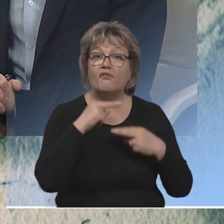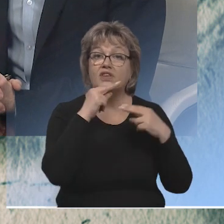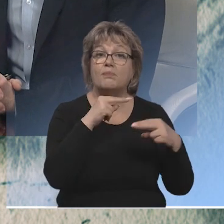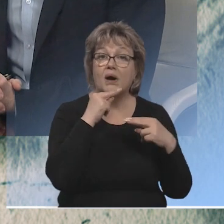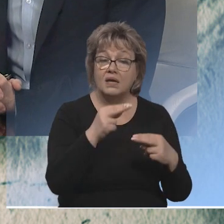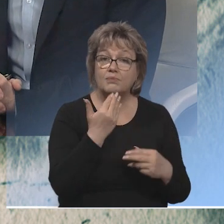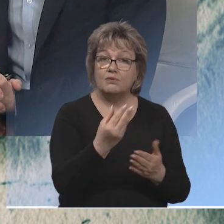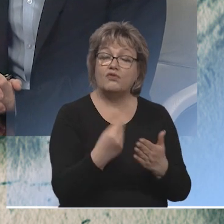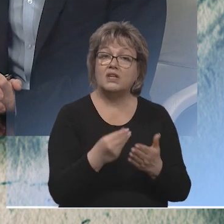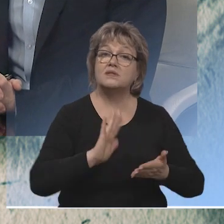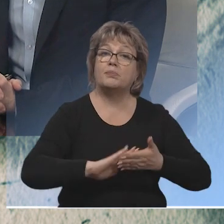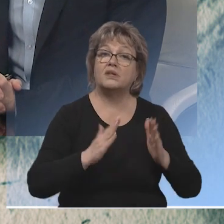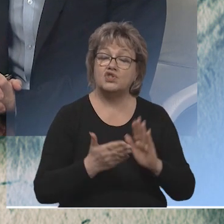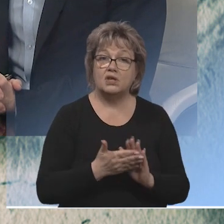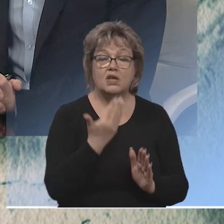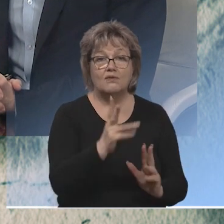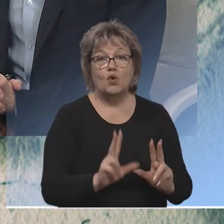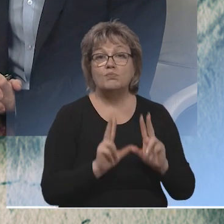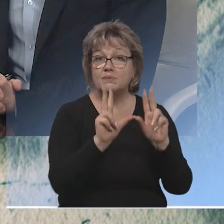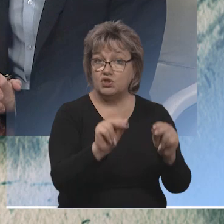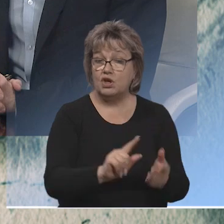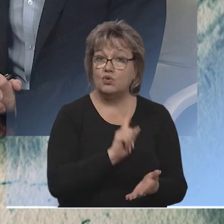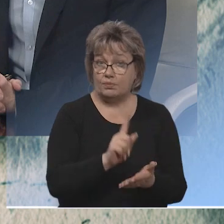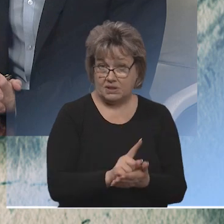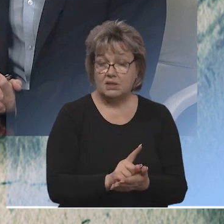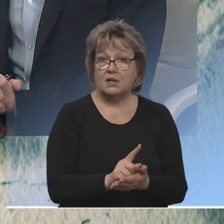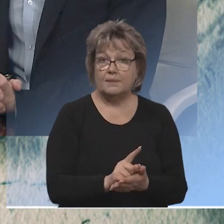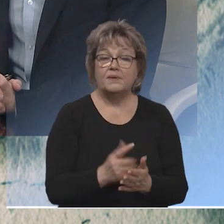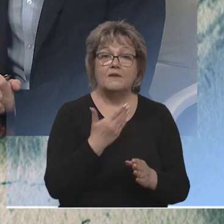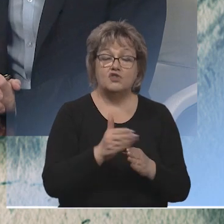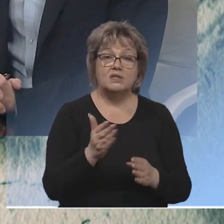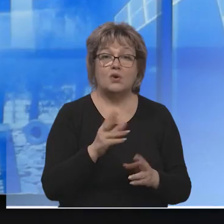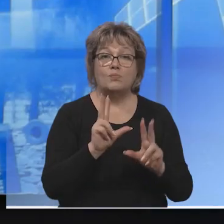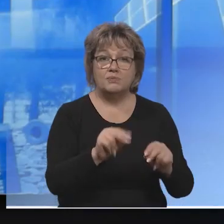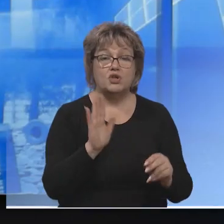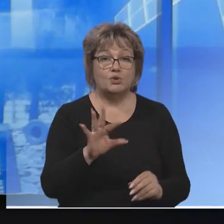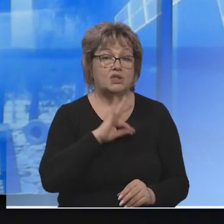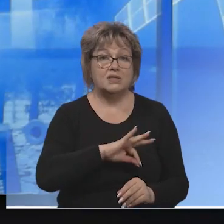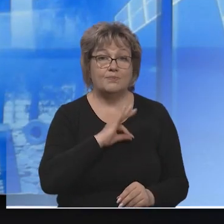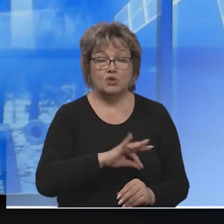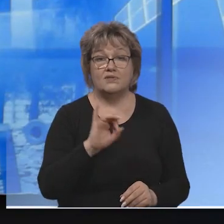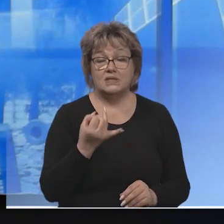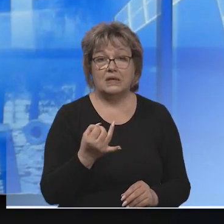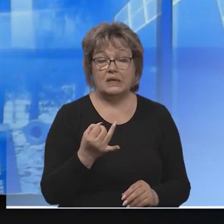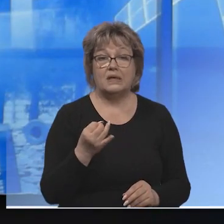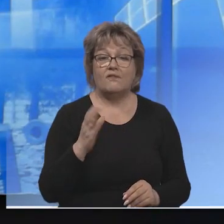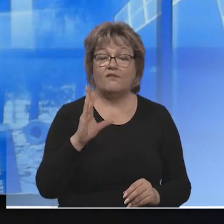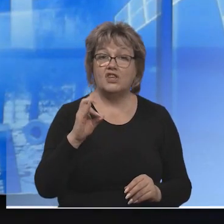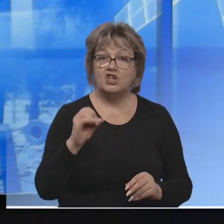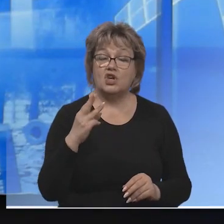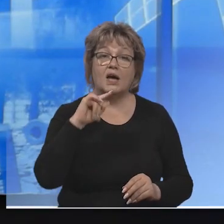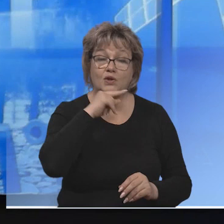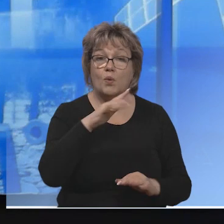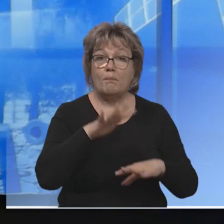самым вниманием к его финансовому положению, к его обеспечению. Да, безусловно, в части обеспечения будут использоваться еще и средства